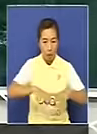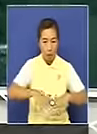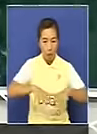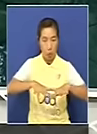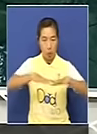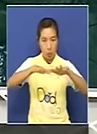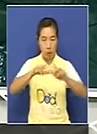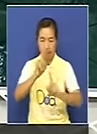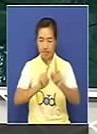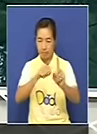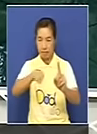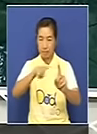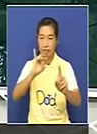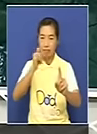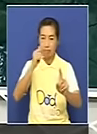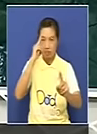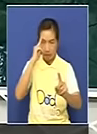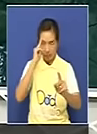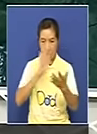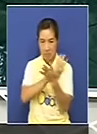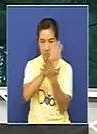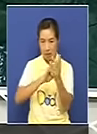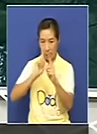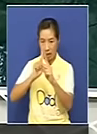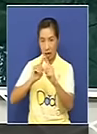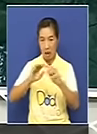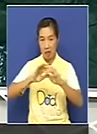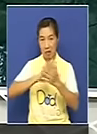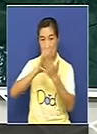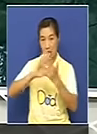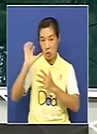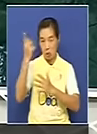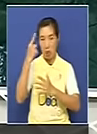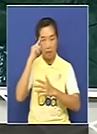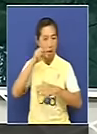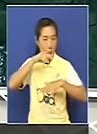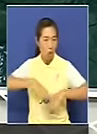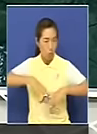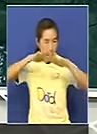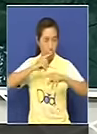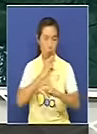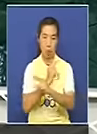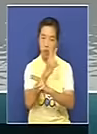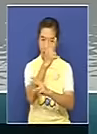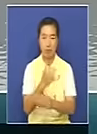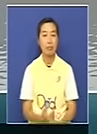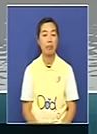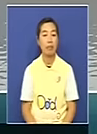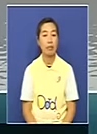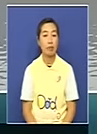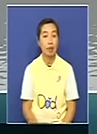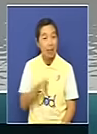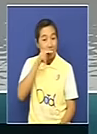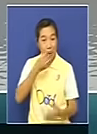นและมีการประเมินตอกย้ํากันนะครับว่าหลายเมืองสําคัญในทั่วโลกเสี่ยงที่จะเผชิญกับอุทกภัยหนักถึง3เท่าครับระ